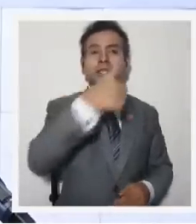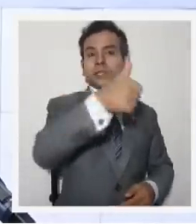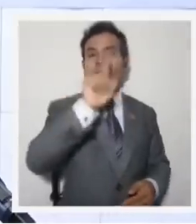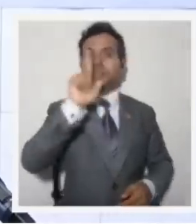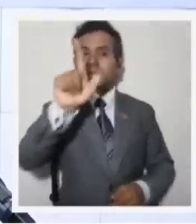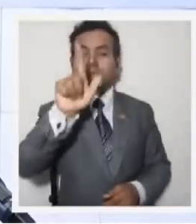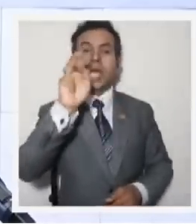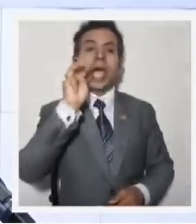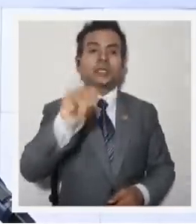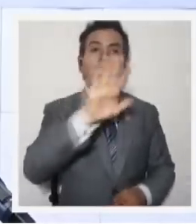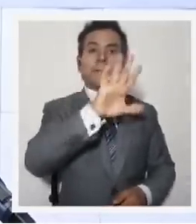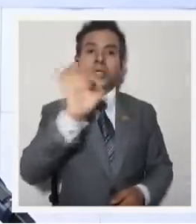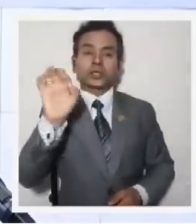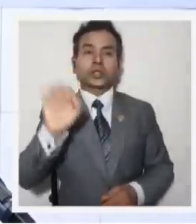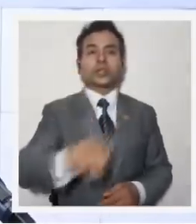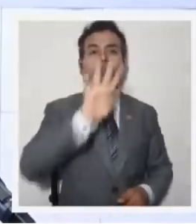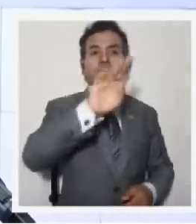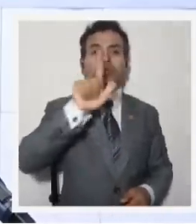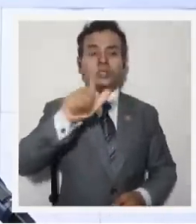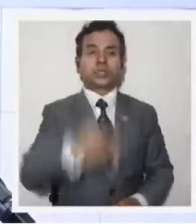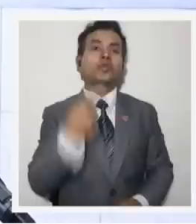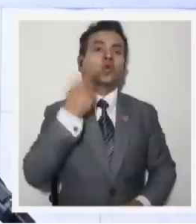21,67,547টি, দুঃখিত